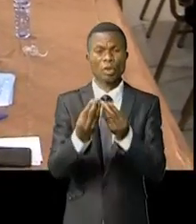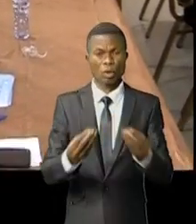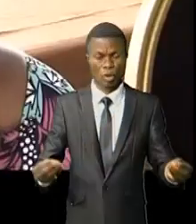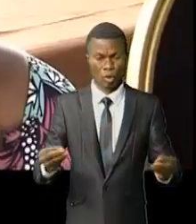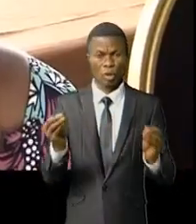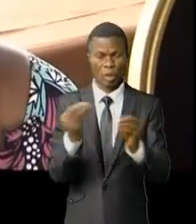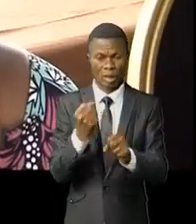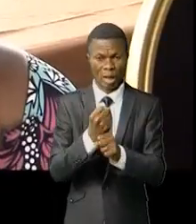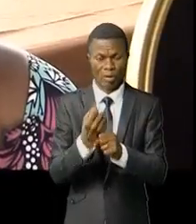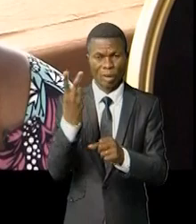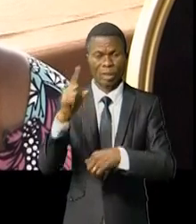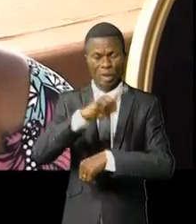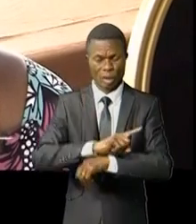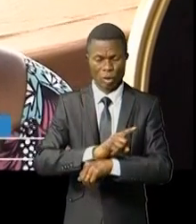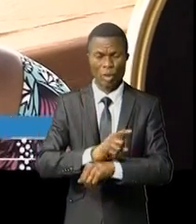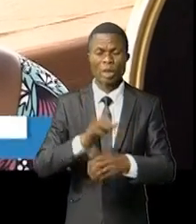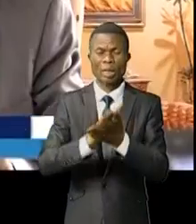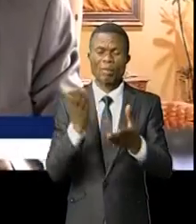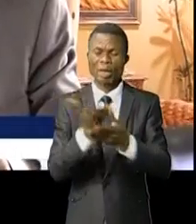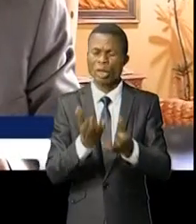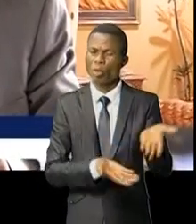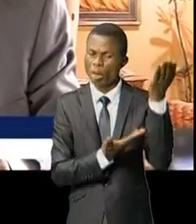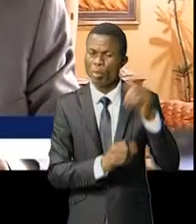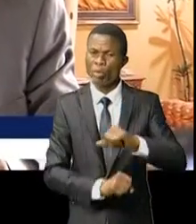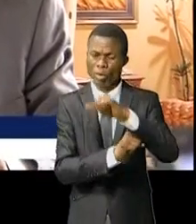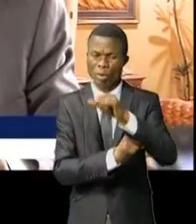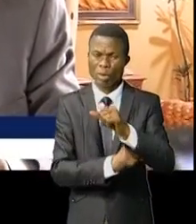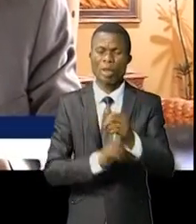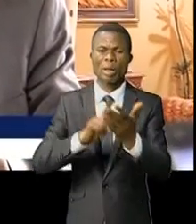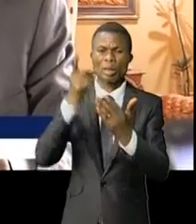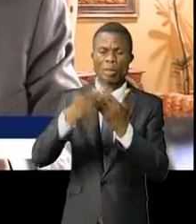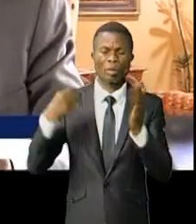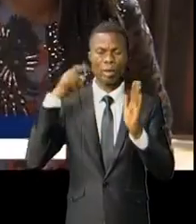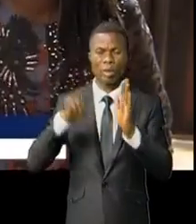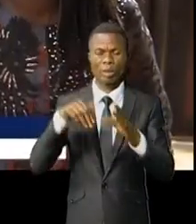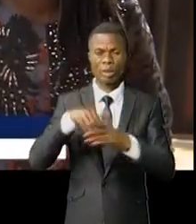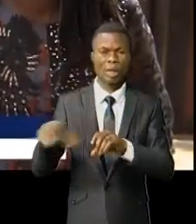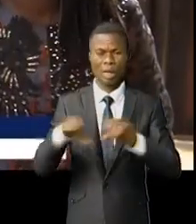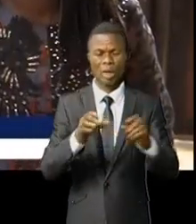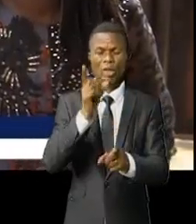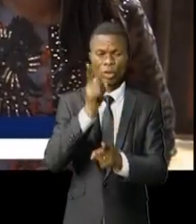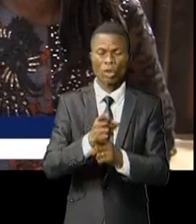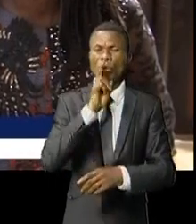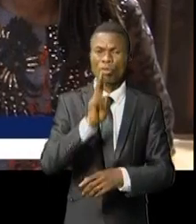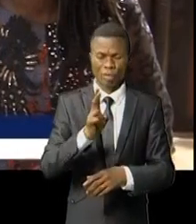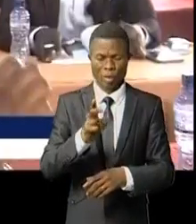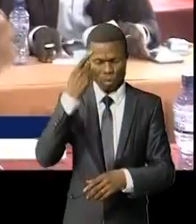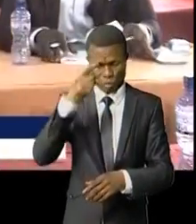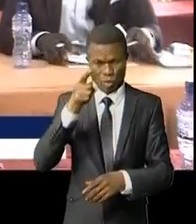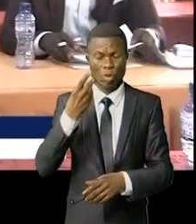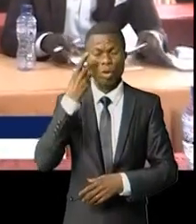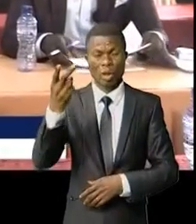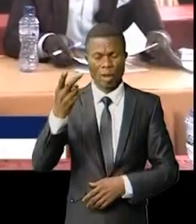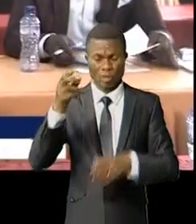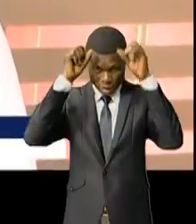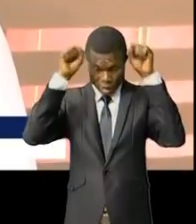ces travaux serviront de support pour une mise en œuvre du programme du gouvernement à travers des actions concrètes pour matérialiser la vision